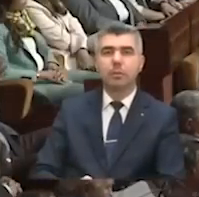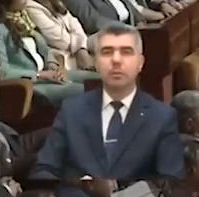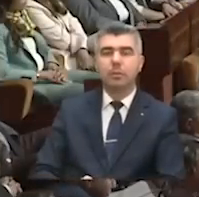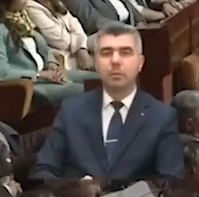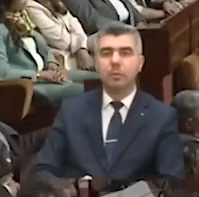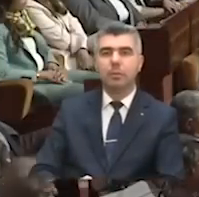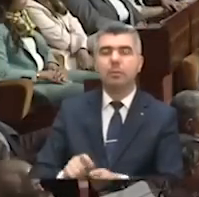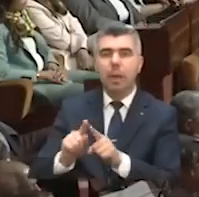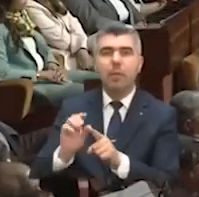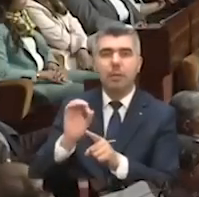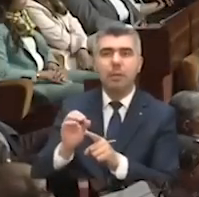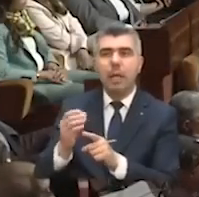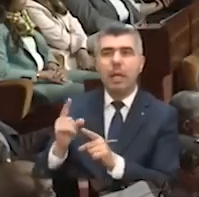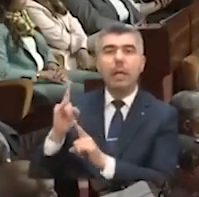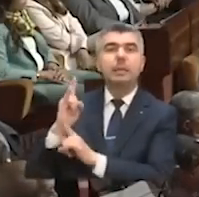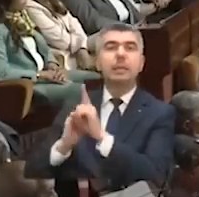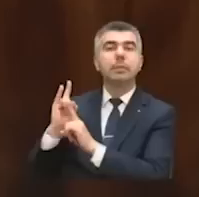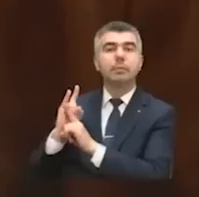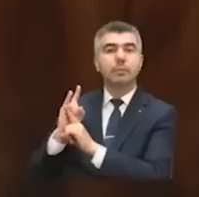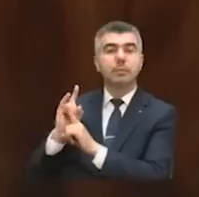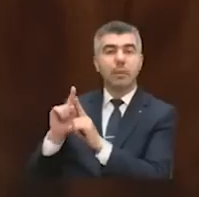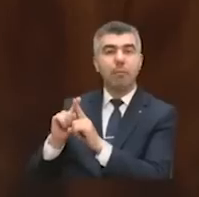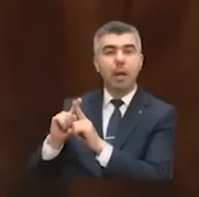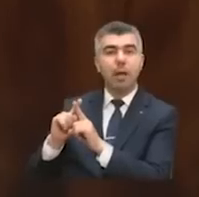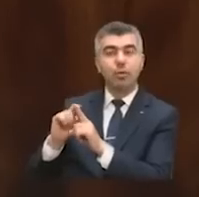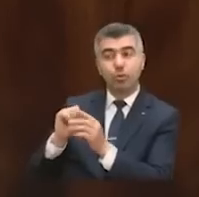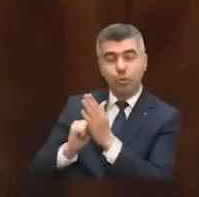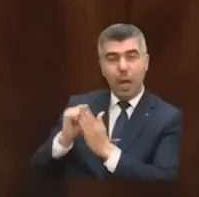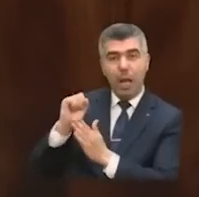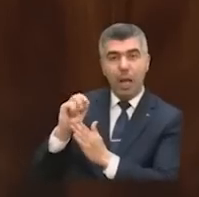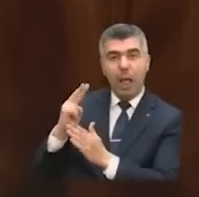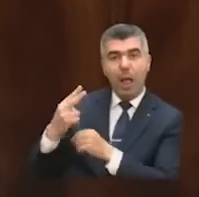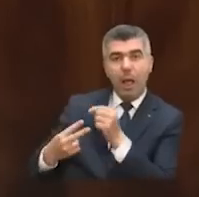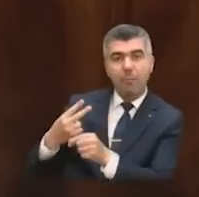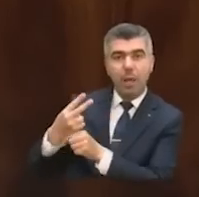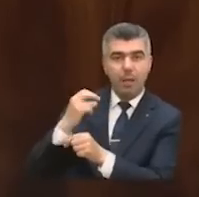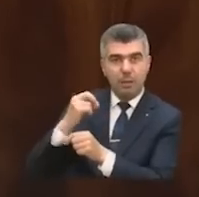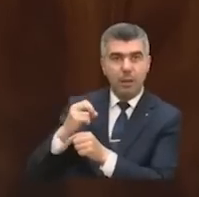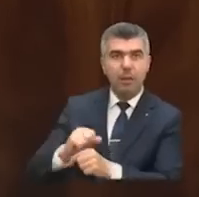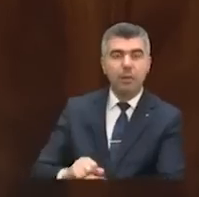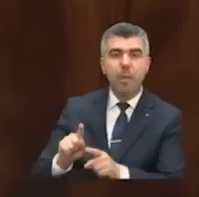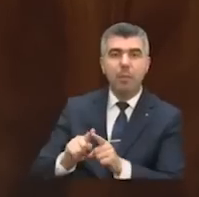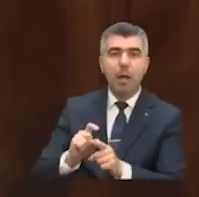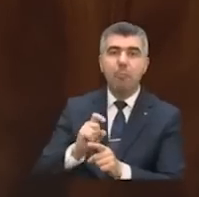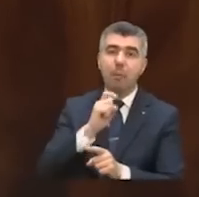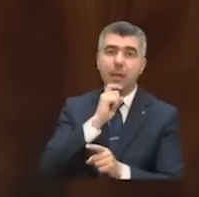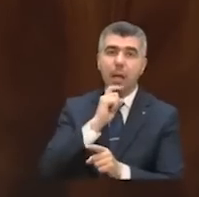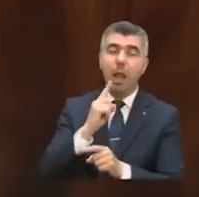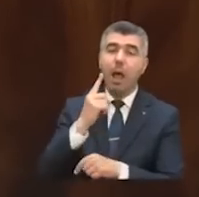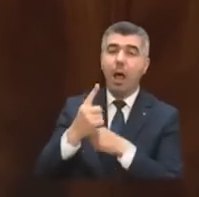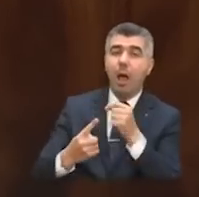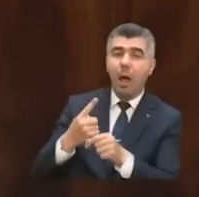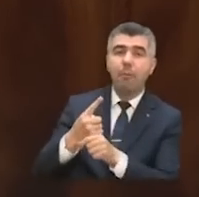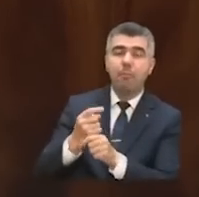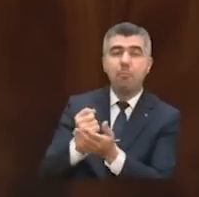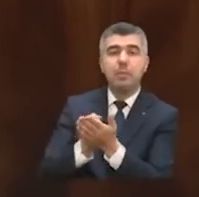باللي كريدي اللي عنده اللي خداهم لكل اللي نجح بهم، لانه اليوم ما غاديش تسنى سنه باش تنجح تدوز واحد الامتحان